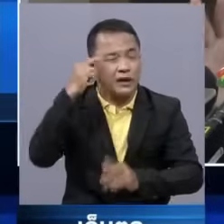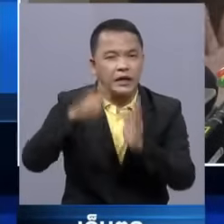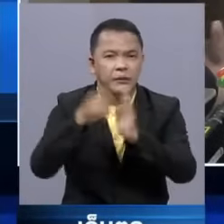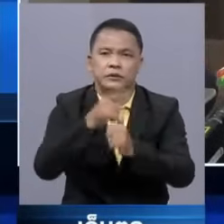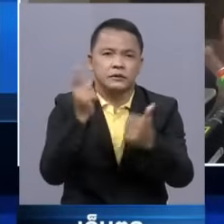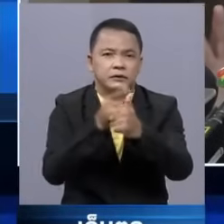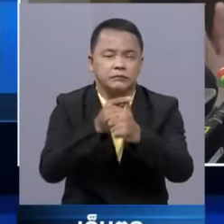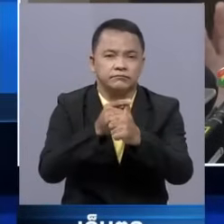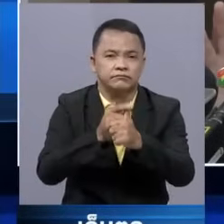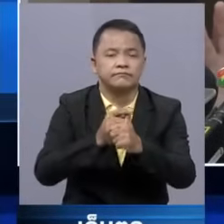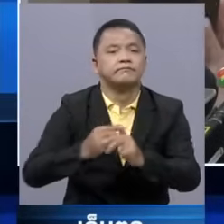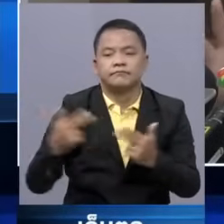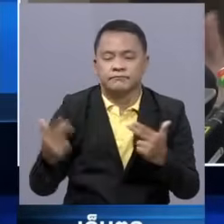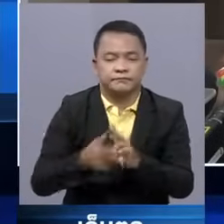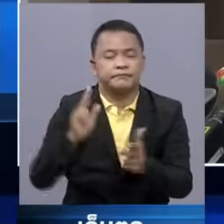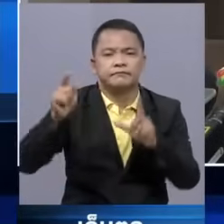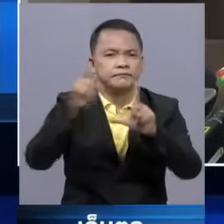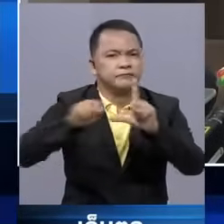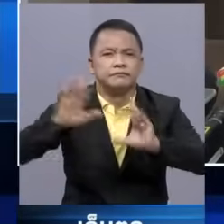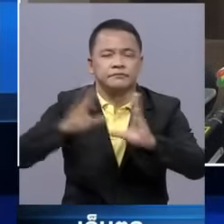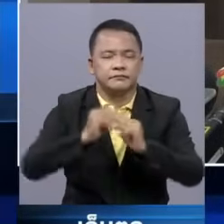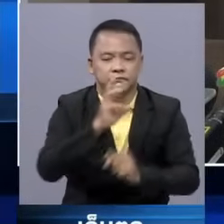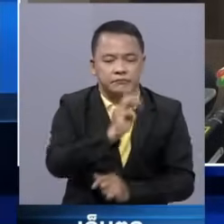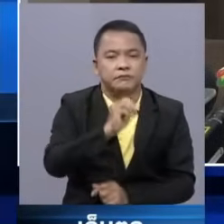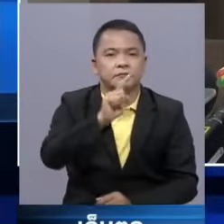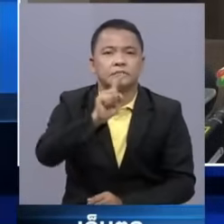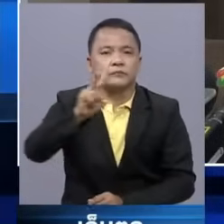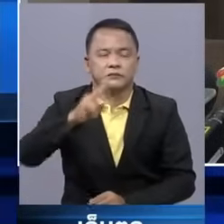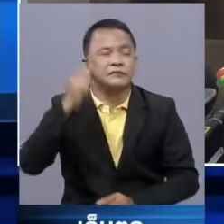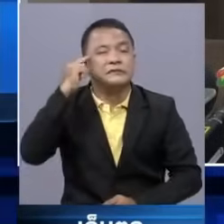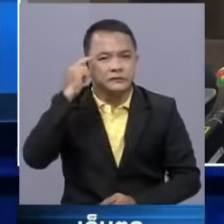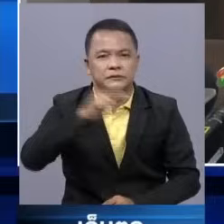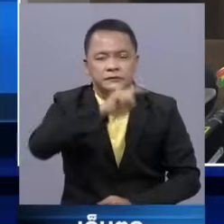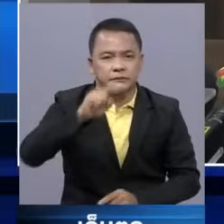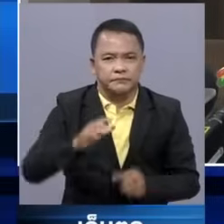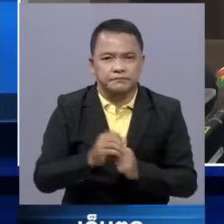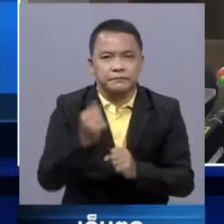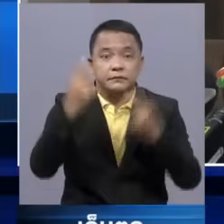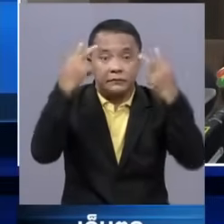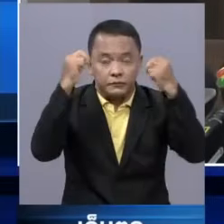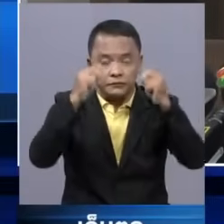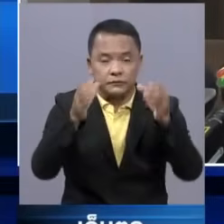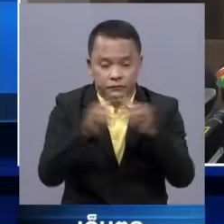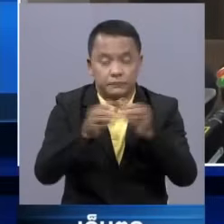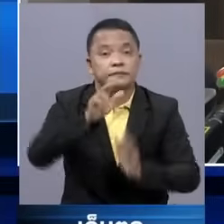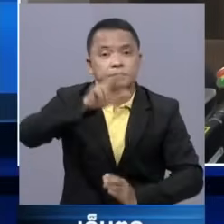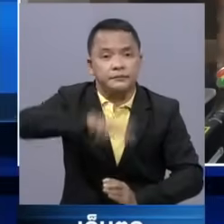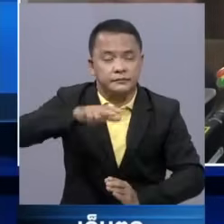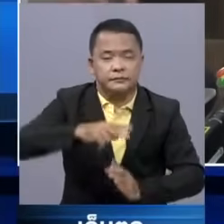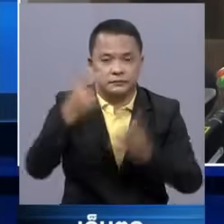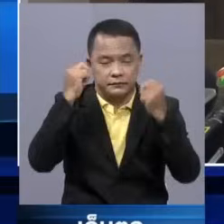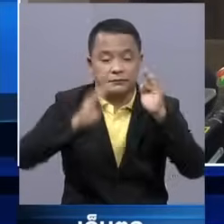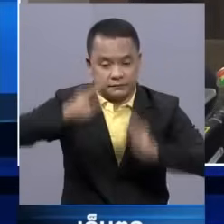ประเด็นก็คือไม่มี 9ไกด์แล้วก็ไม่มีเรื่องของมาตรา 112เพราะฉะนั้นก็เชื่อว่านายกของทางฝั่งเพื่อไทยที่